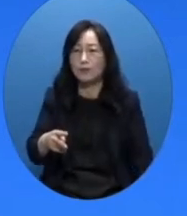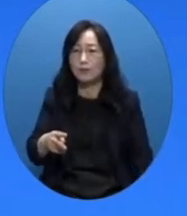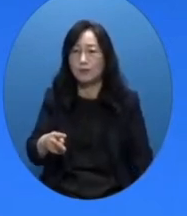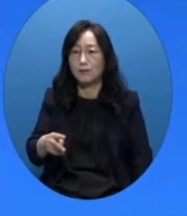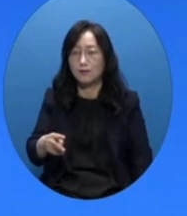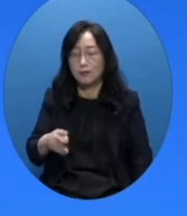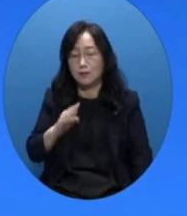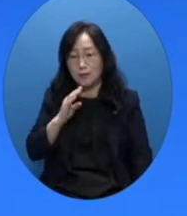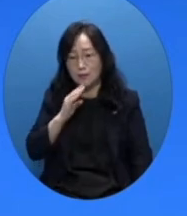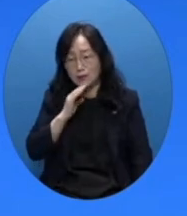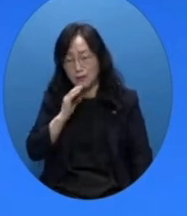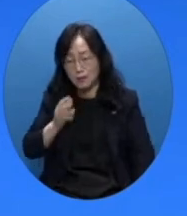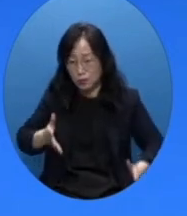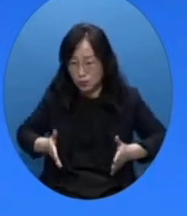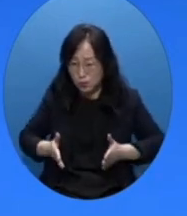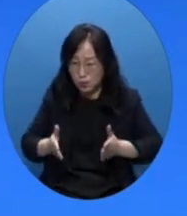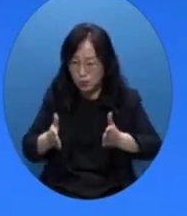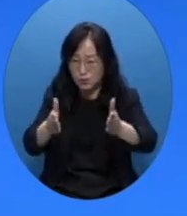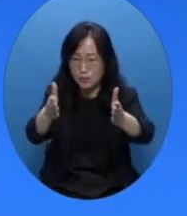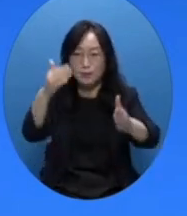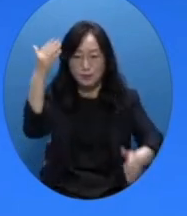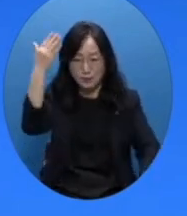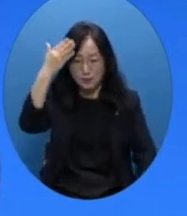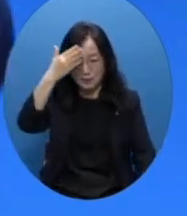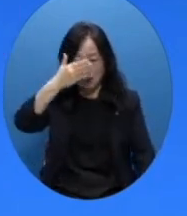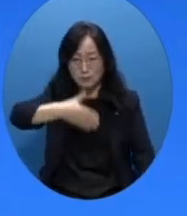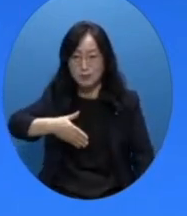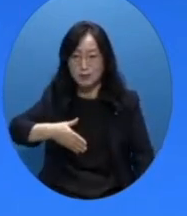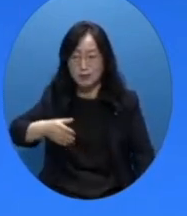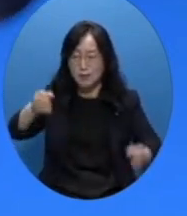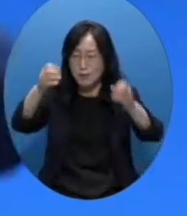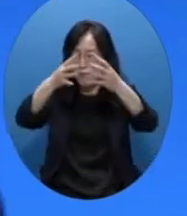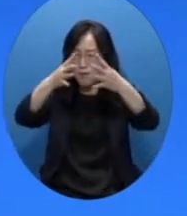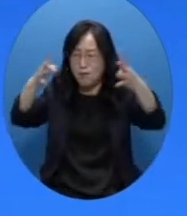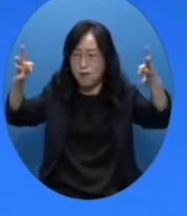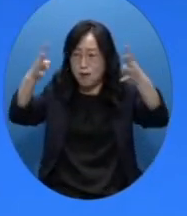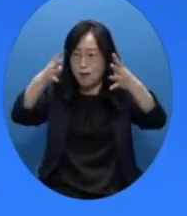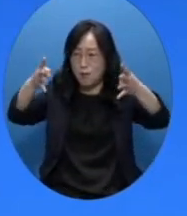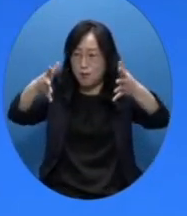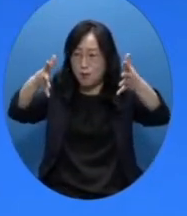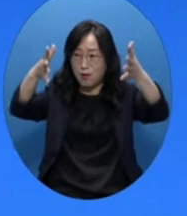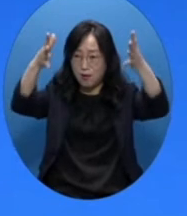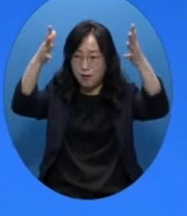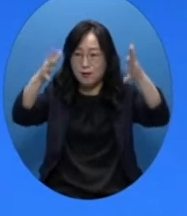정말 이렇게 도로가 잘 돼 있고 고층 건물이 막 들어서 있고